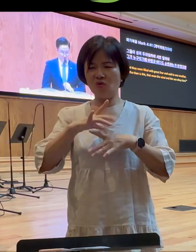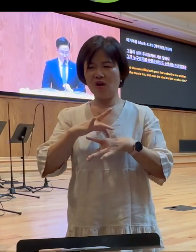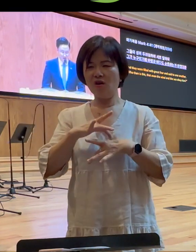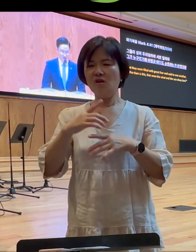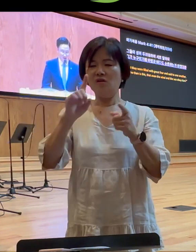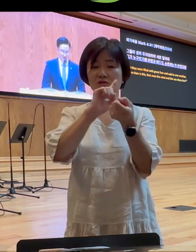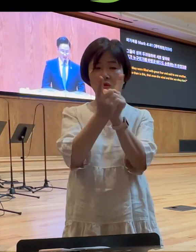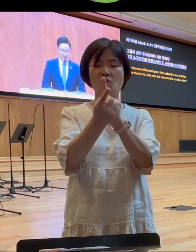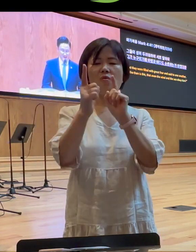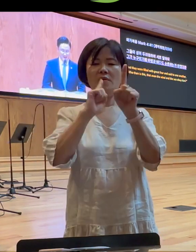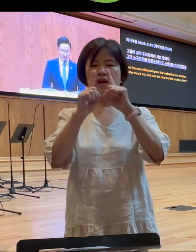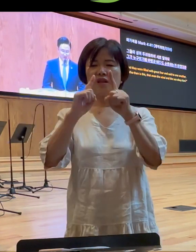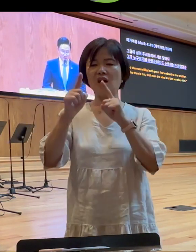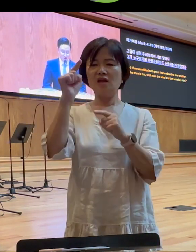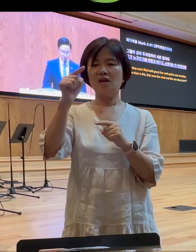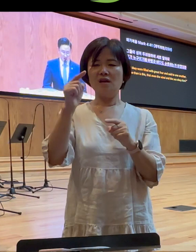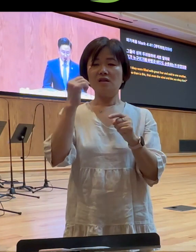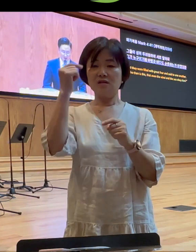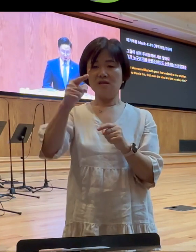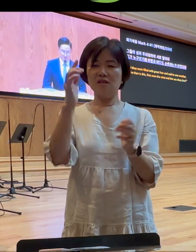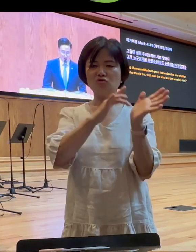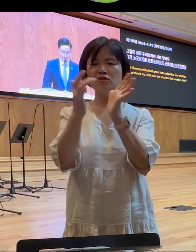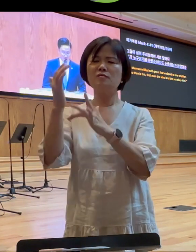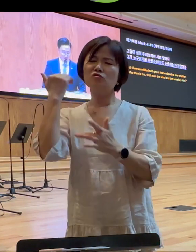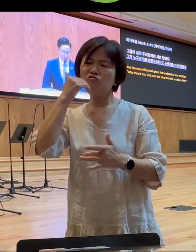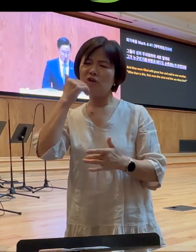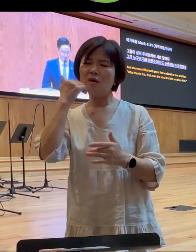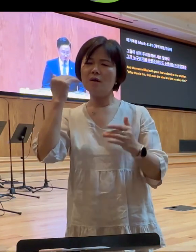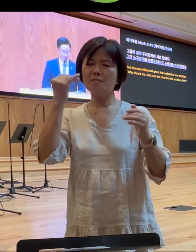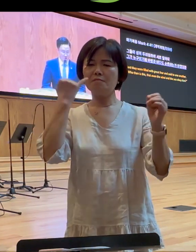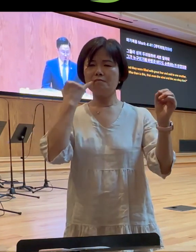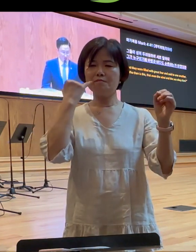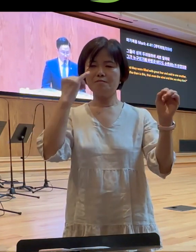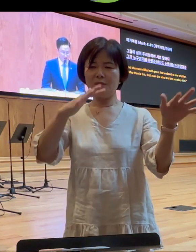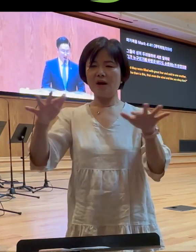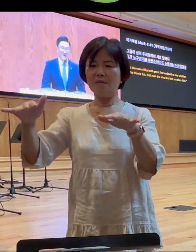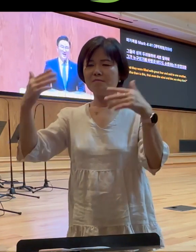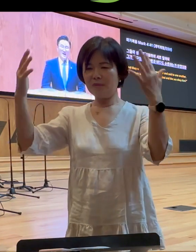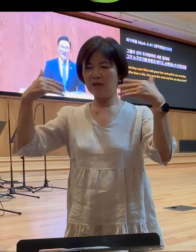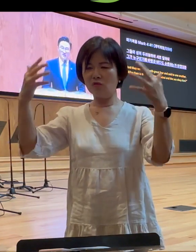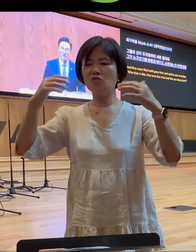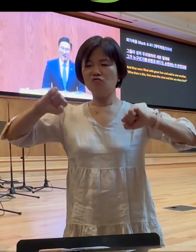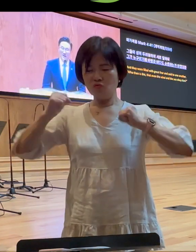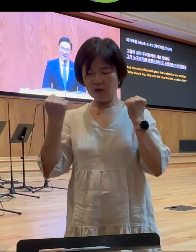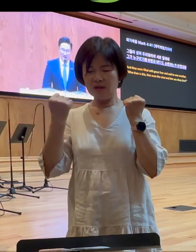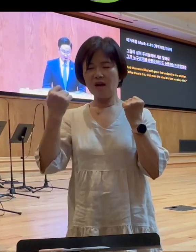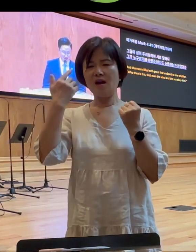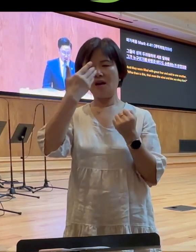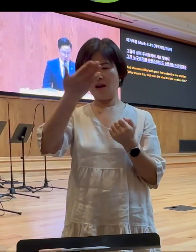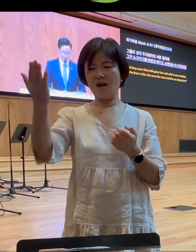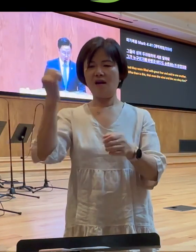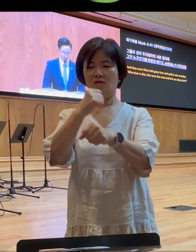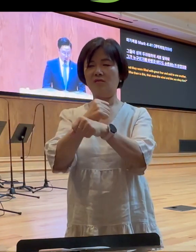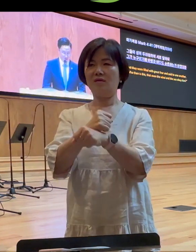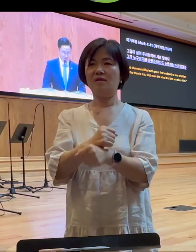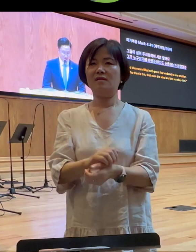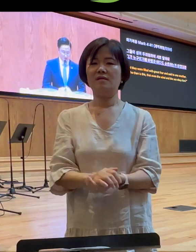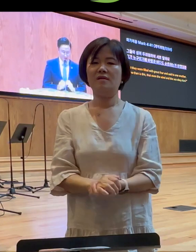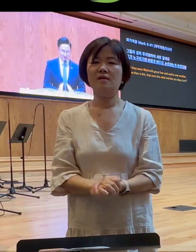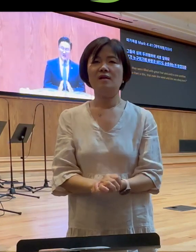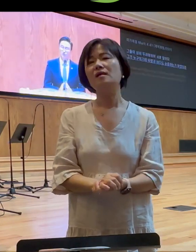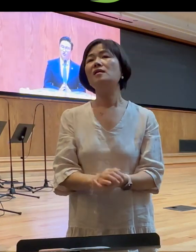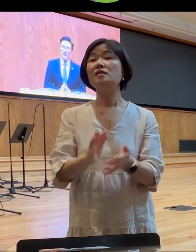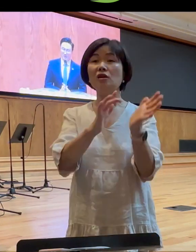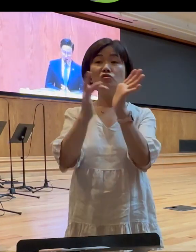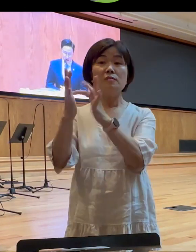서로 말하되 그가 누구이기에 바람과 바다도 순종하는가 하였더라. 아멘.